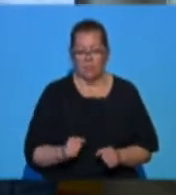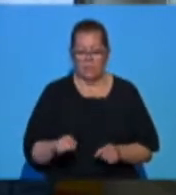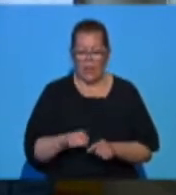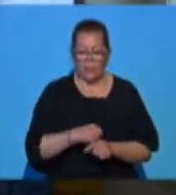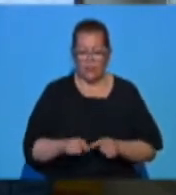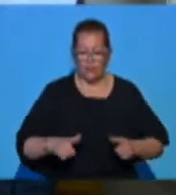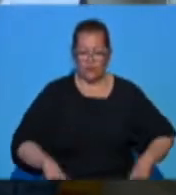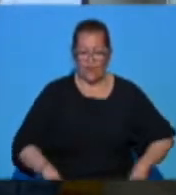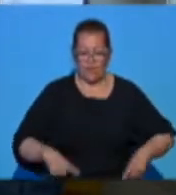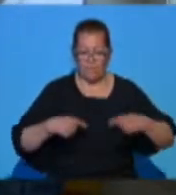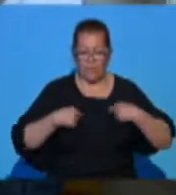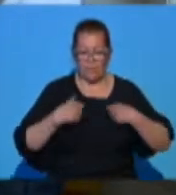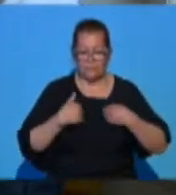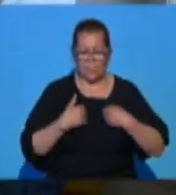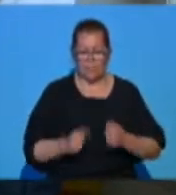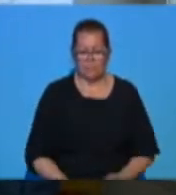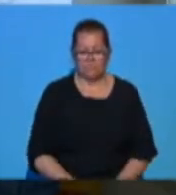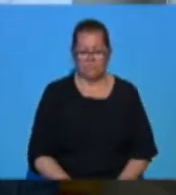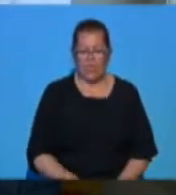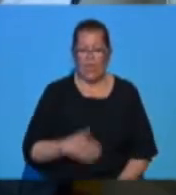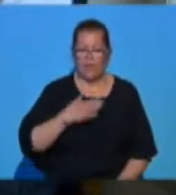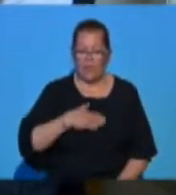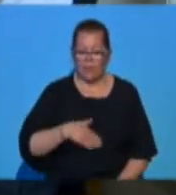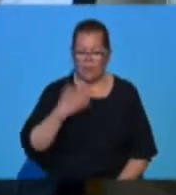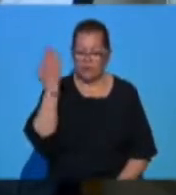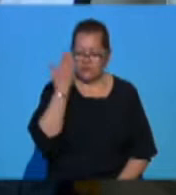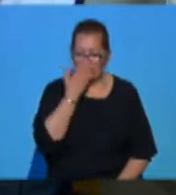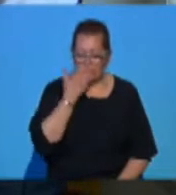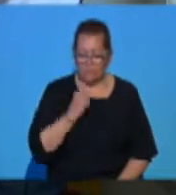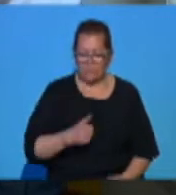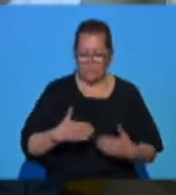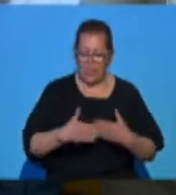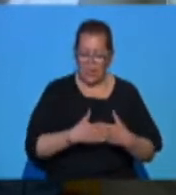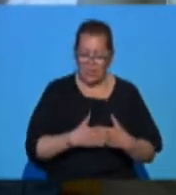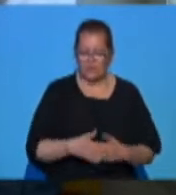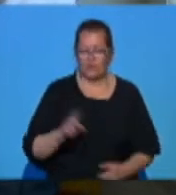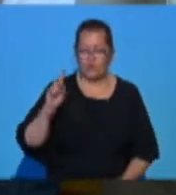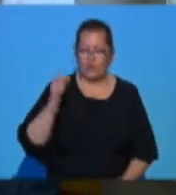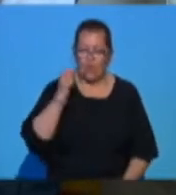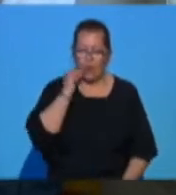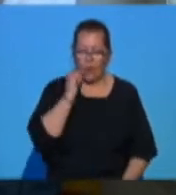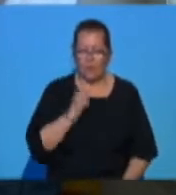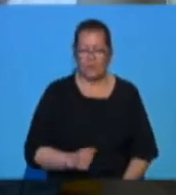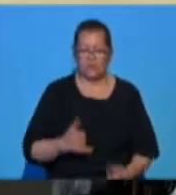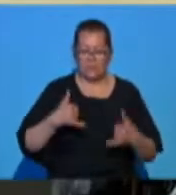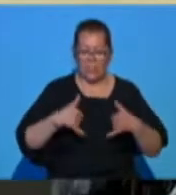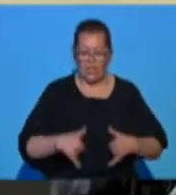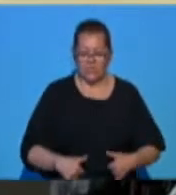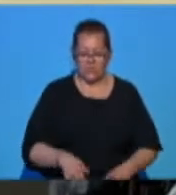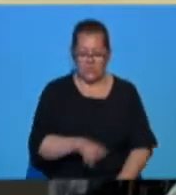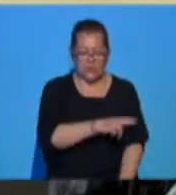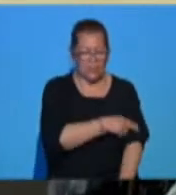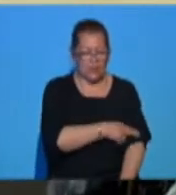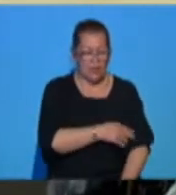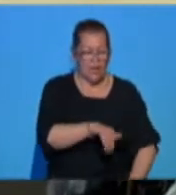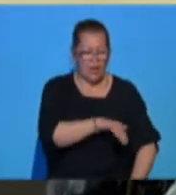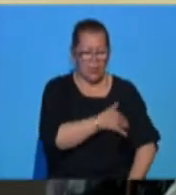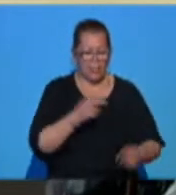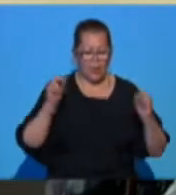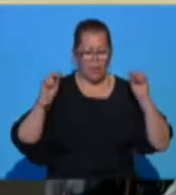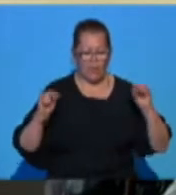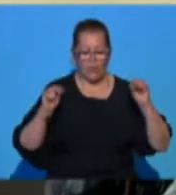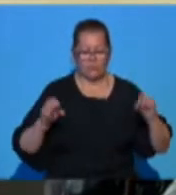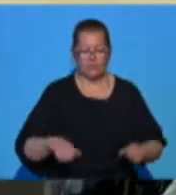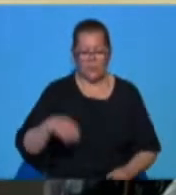de a învăța alături de ei, de a trăi alături de ei, de a-mi petrece cei mai frumoși ani din viață, cum se numesc, alături de aceste persoane minunate. Elevi,